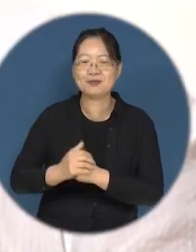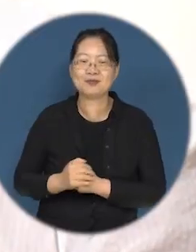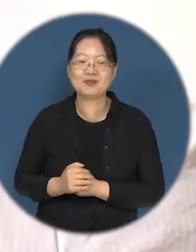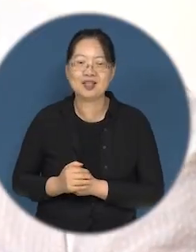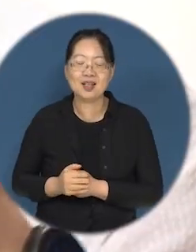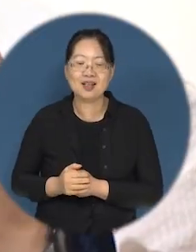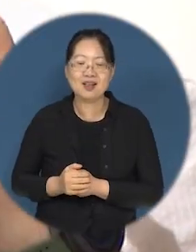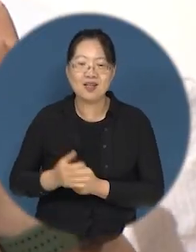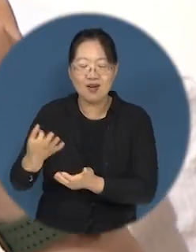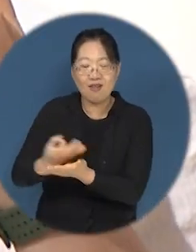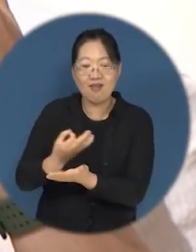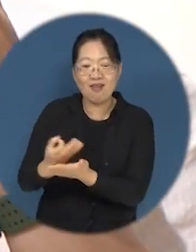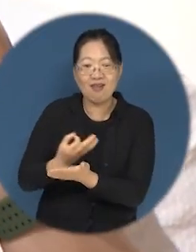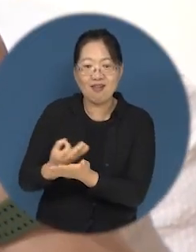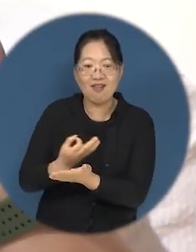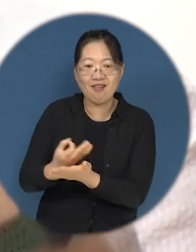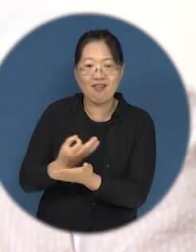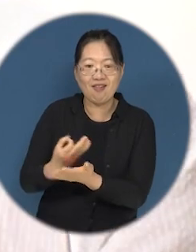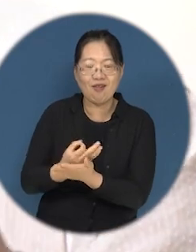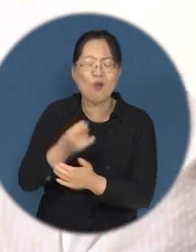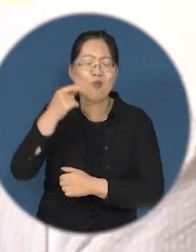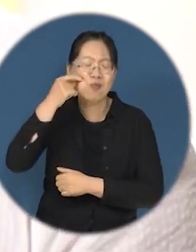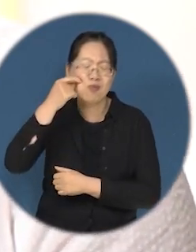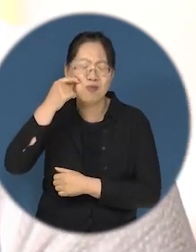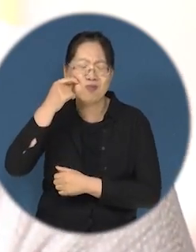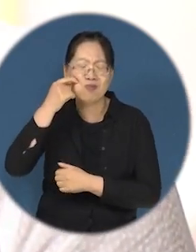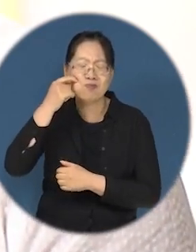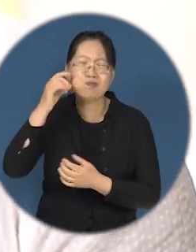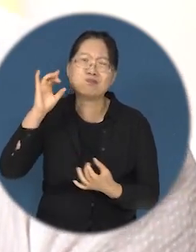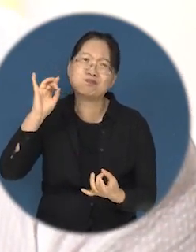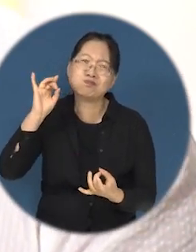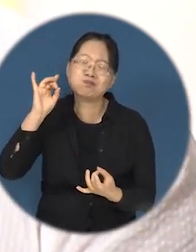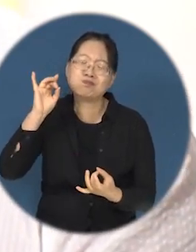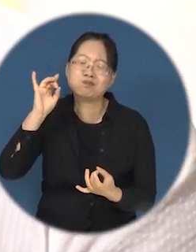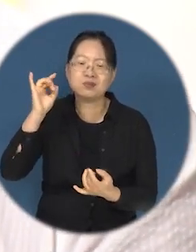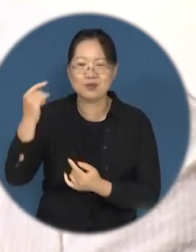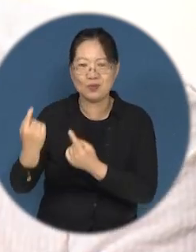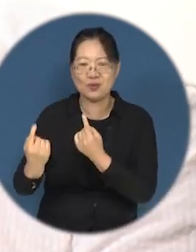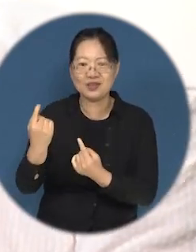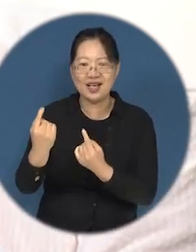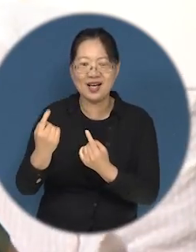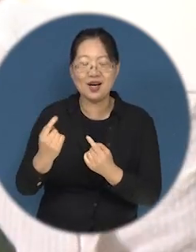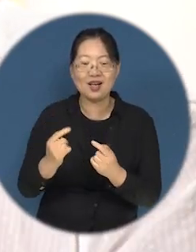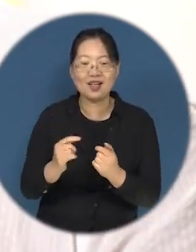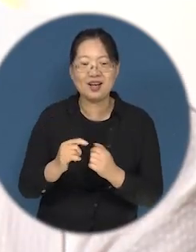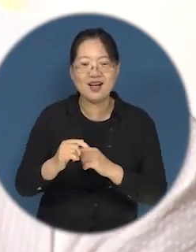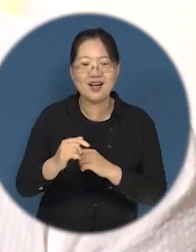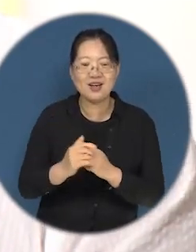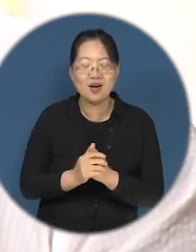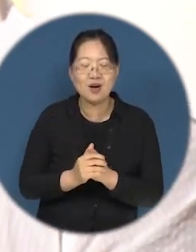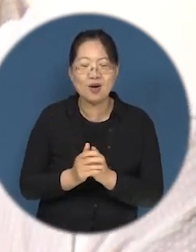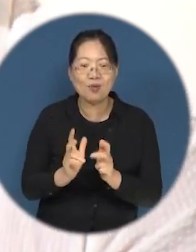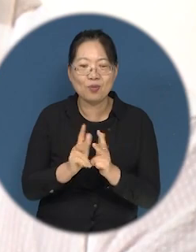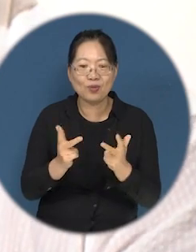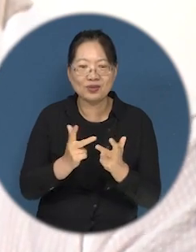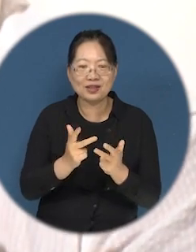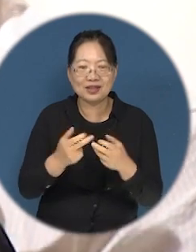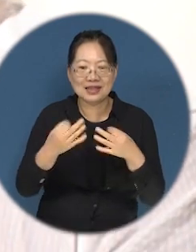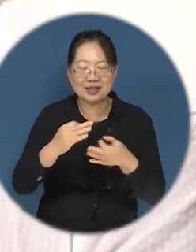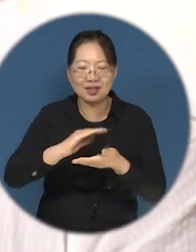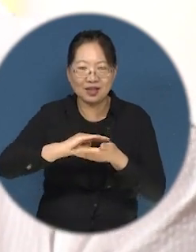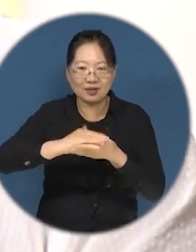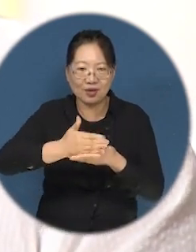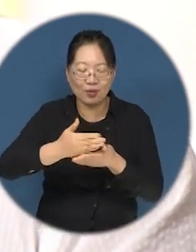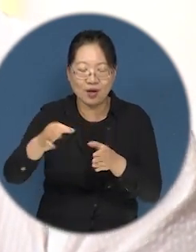어떤 경제 활동을 못 하거나 안 하고 있을 때에 비해서 이제 본인의 이제 통장으로 이제